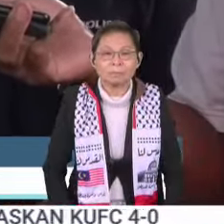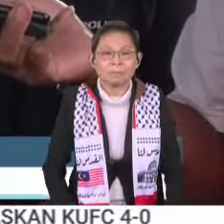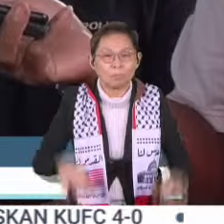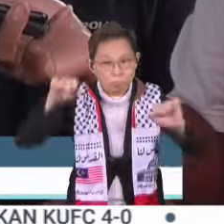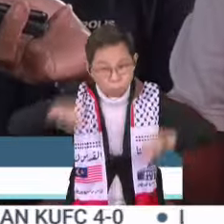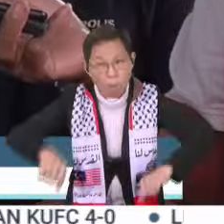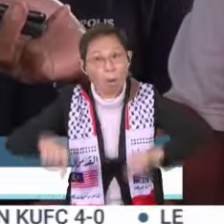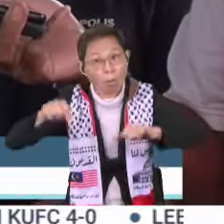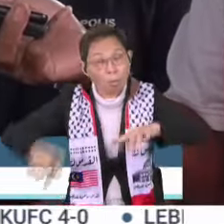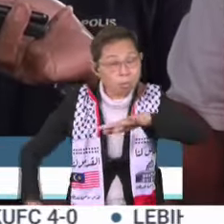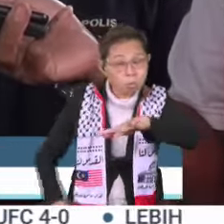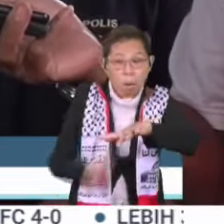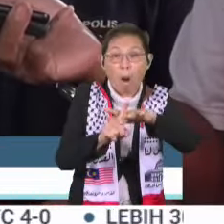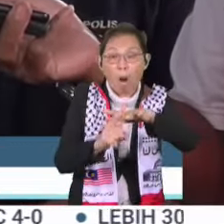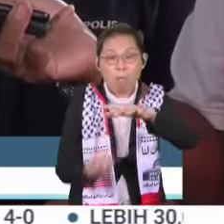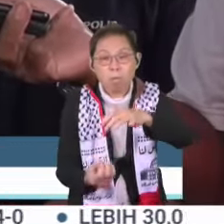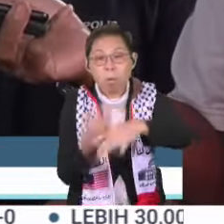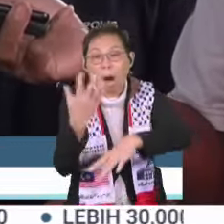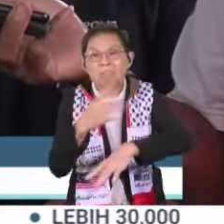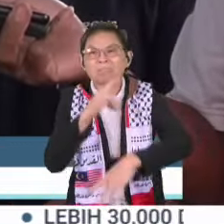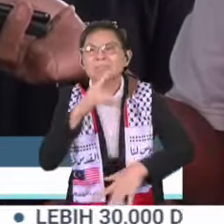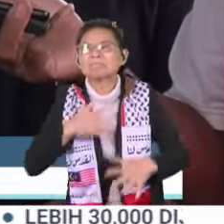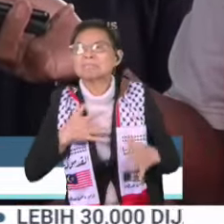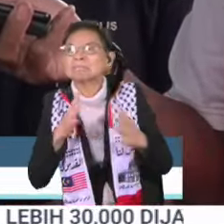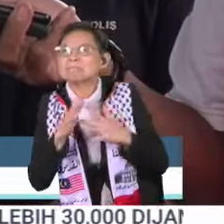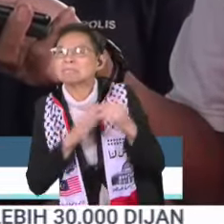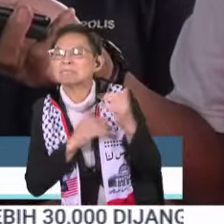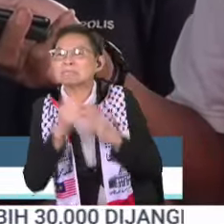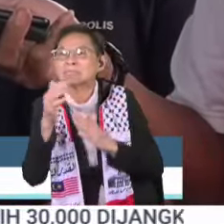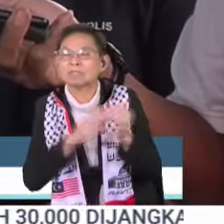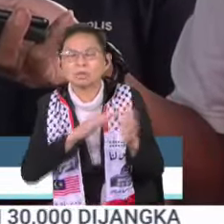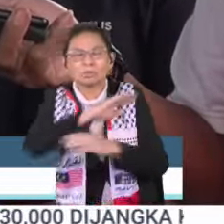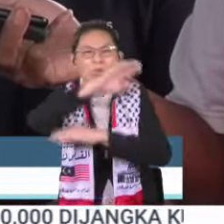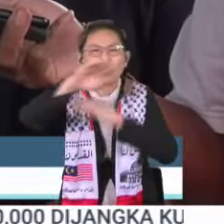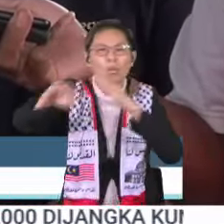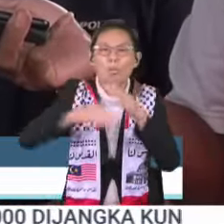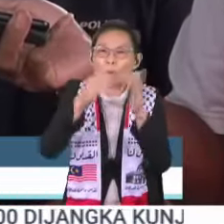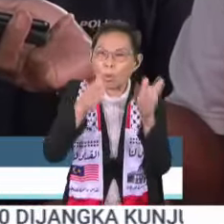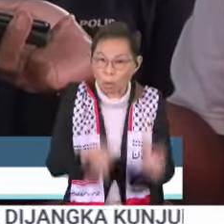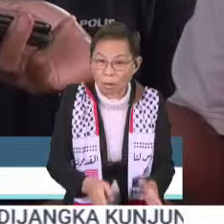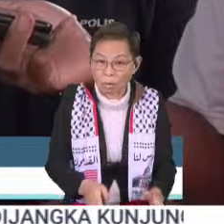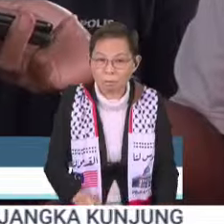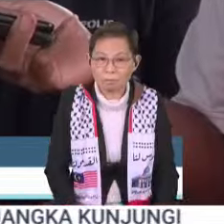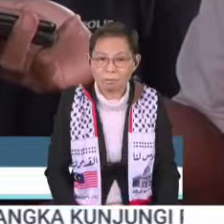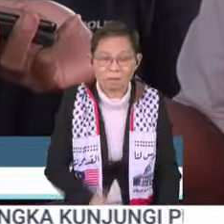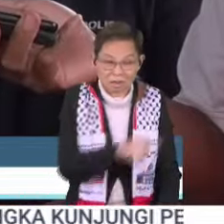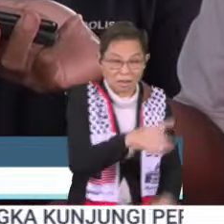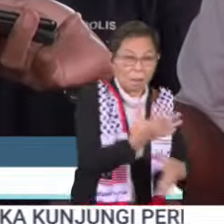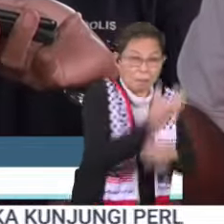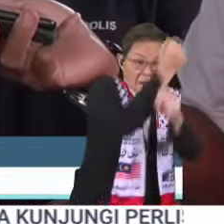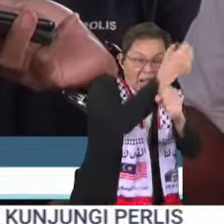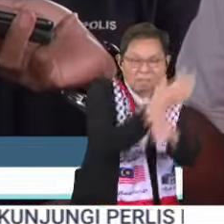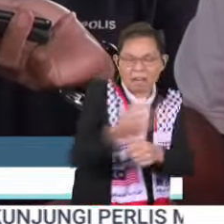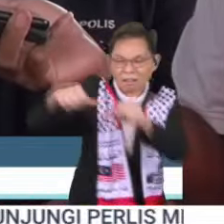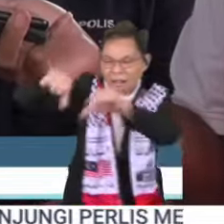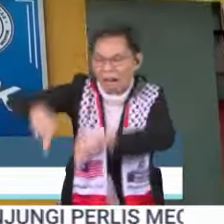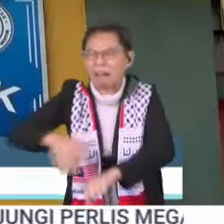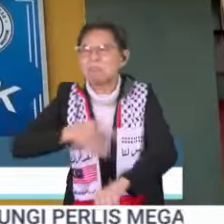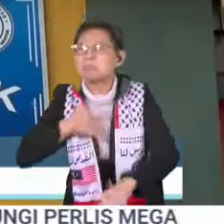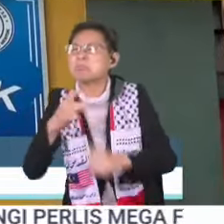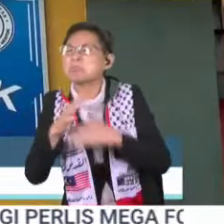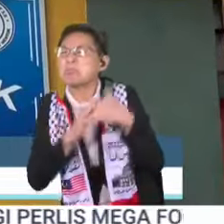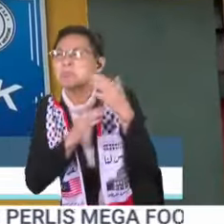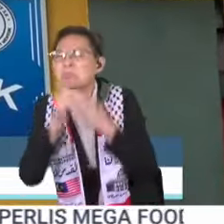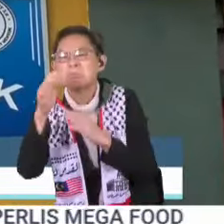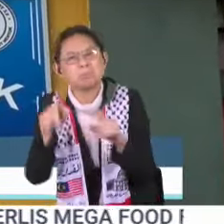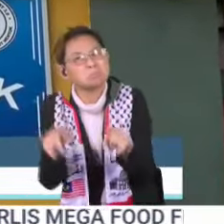boleh mencetus ketidaksesaan untuk semua pihak. Bukan saja pihak yang menang, pihak yang kalah dan masyarakat.